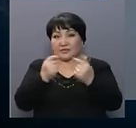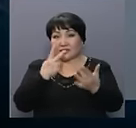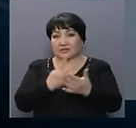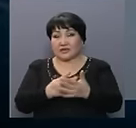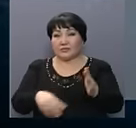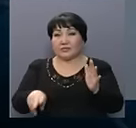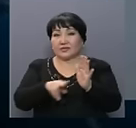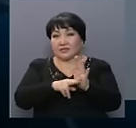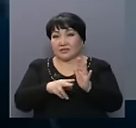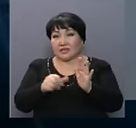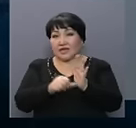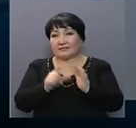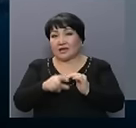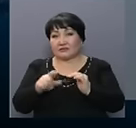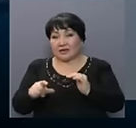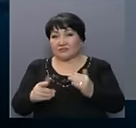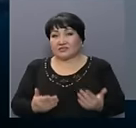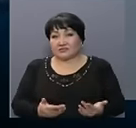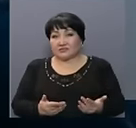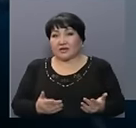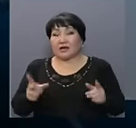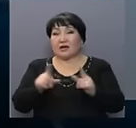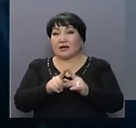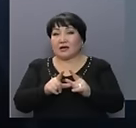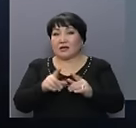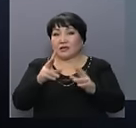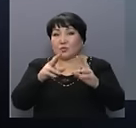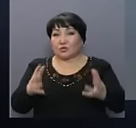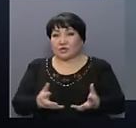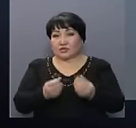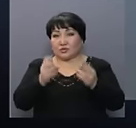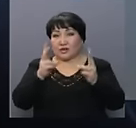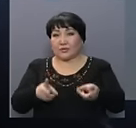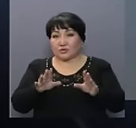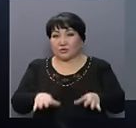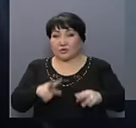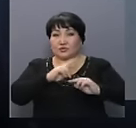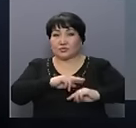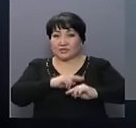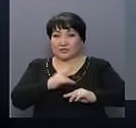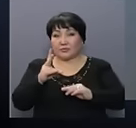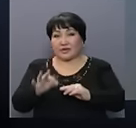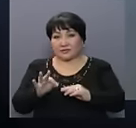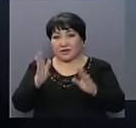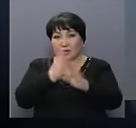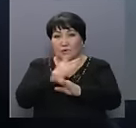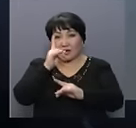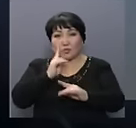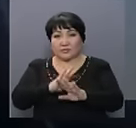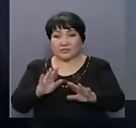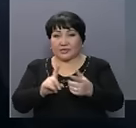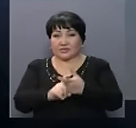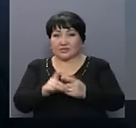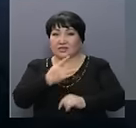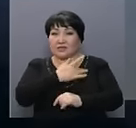6 адам тірі қалыпты. Қазір құтқарушылар апат орнында жұмыс істеуде. Алайда ауа райының қолайсыздығына байланысты